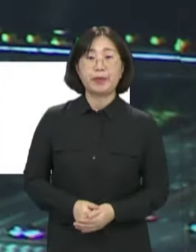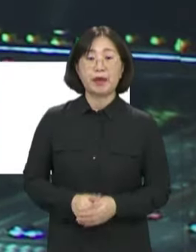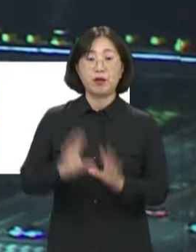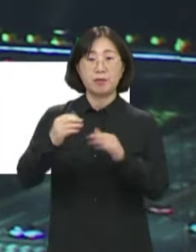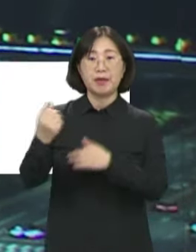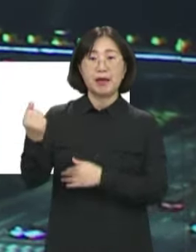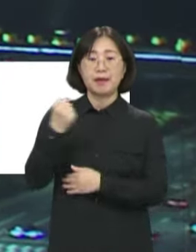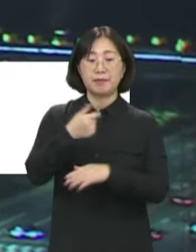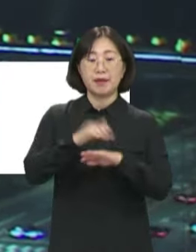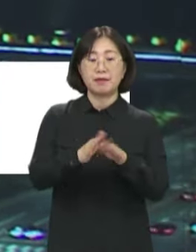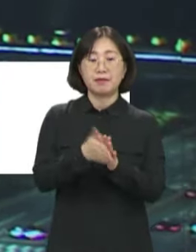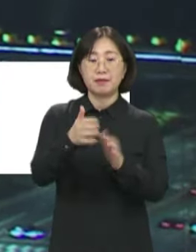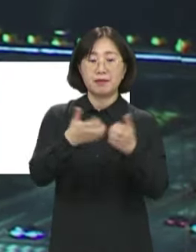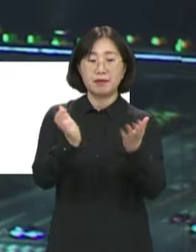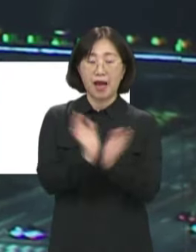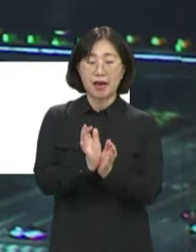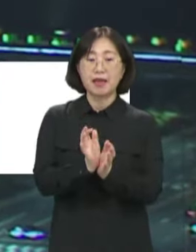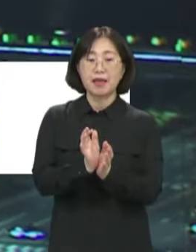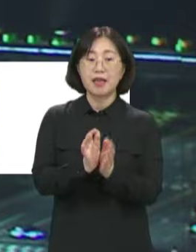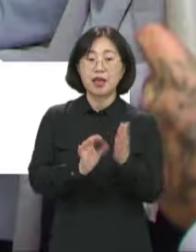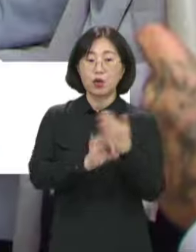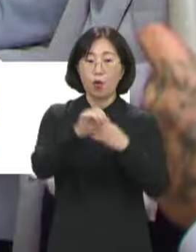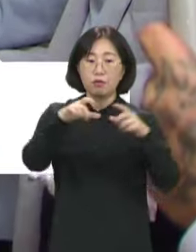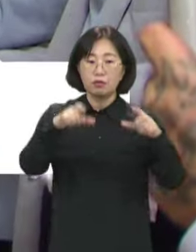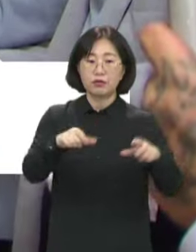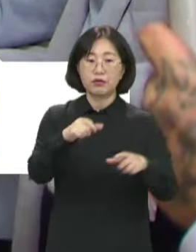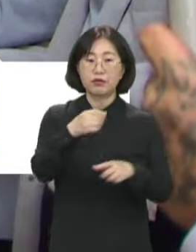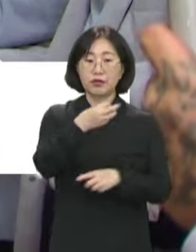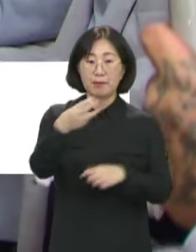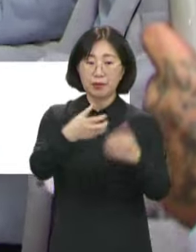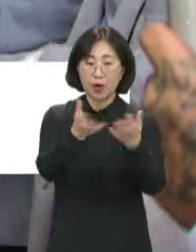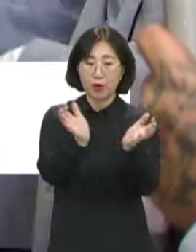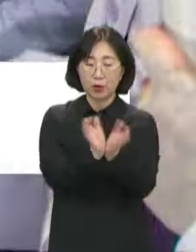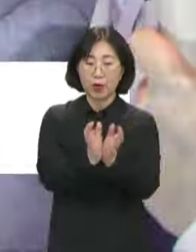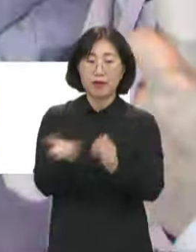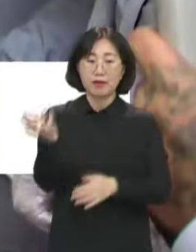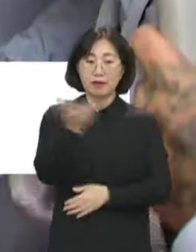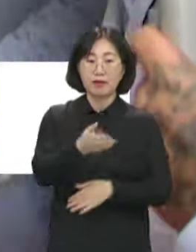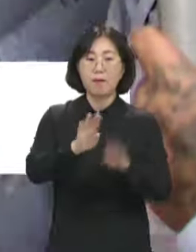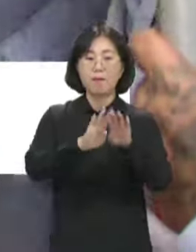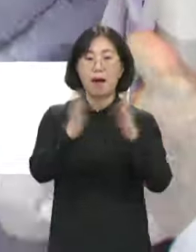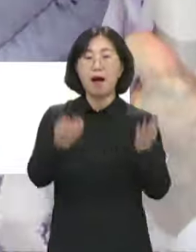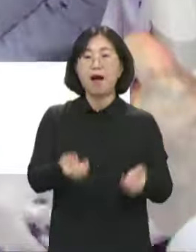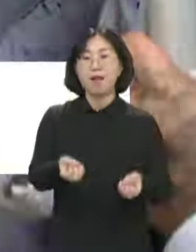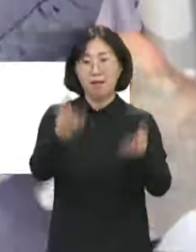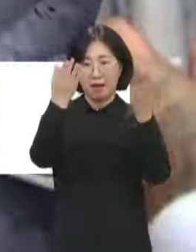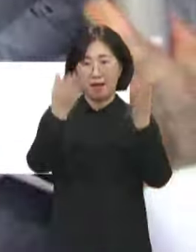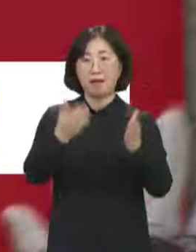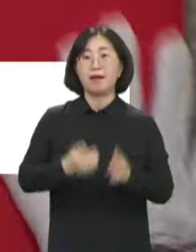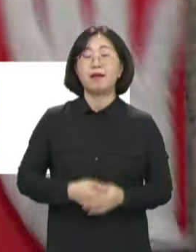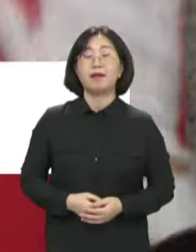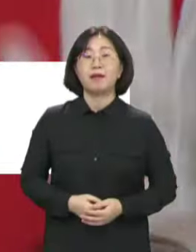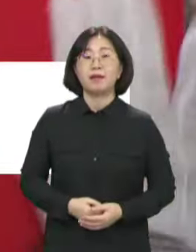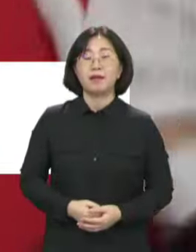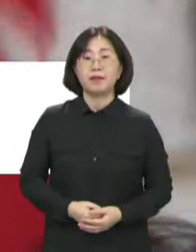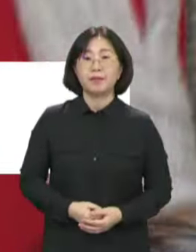국민의힘 대전시당이 대전 동구 삼성동 당사 이전 개소식을 열고 삼성동 시대를